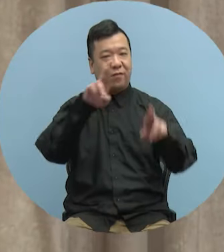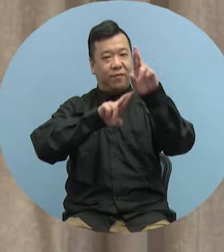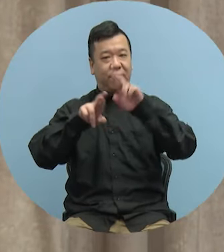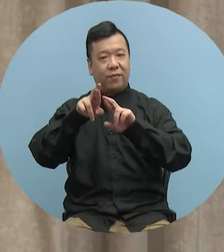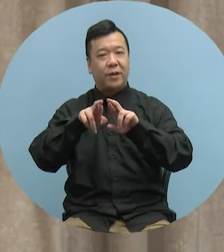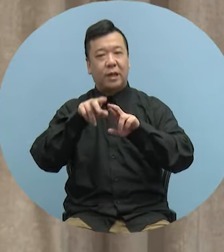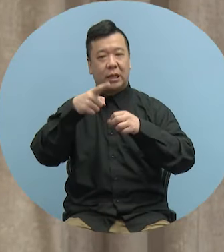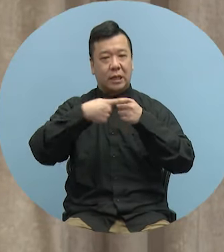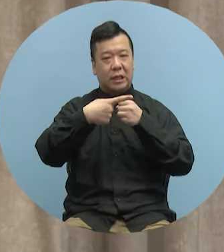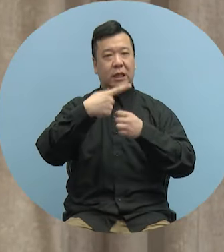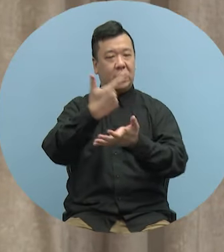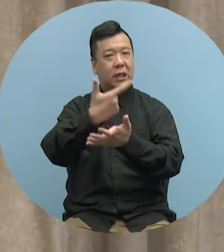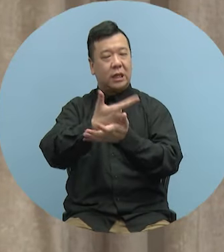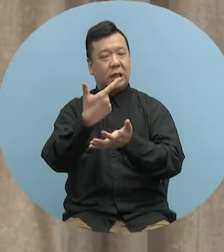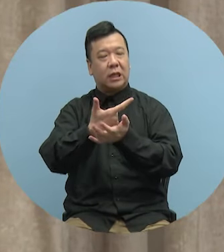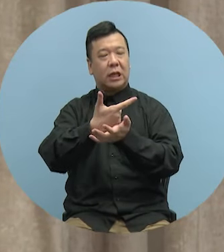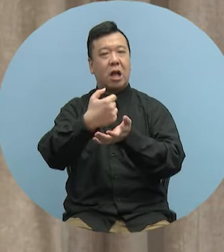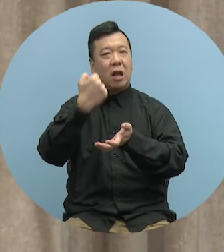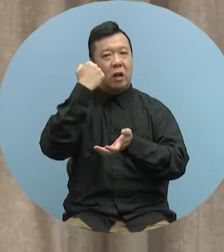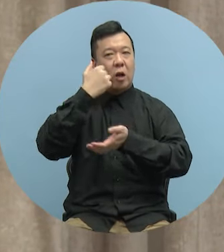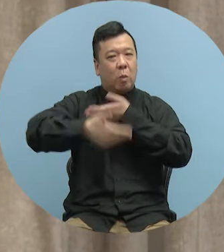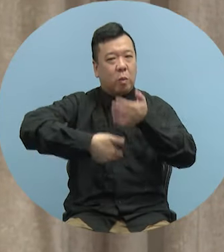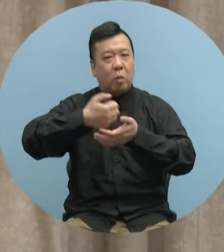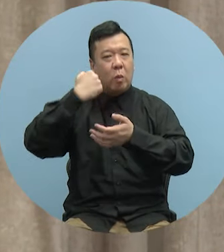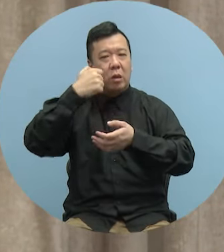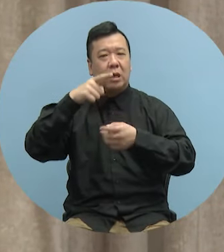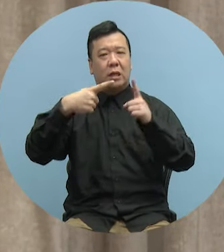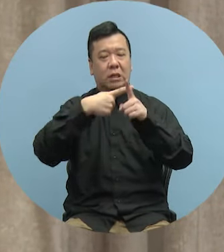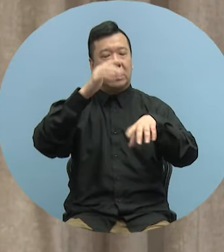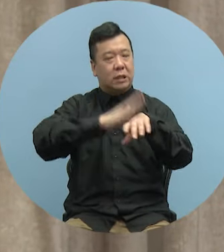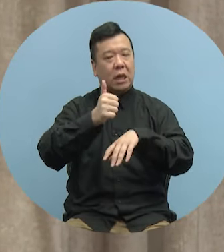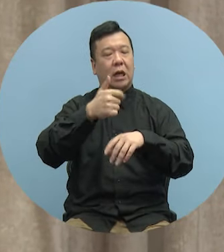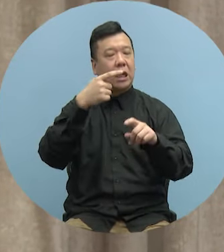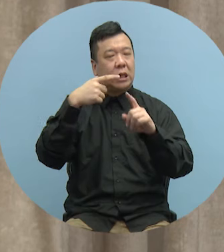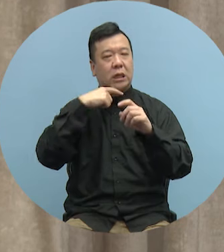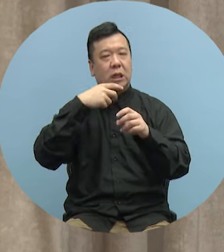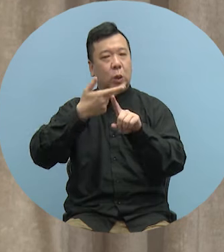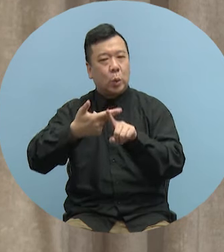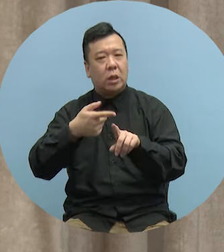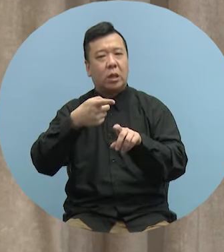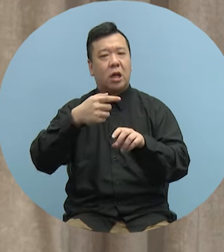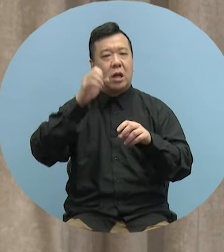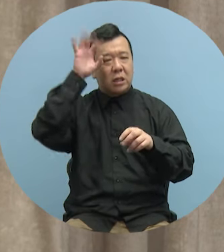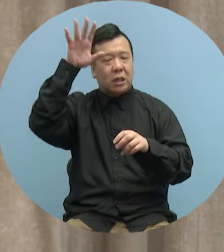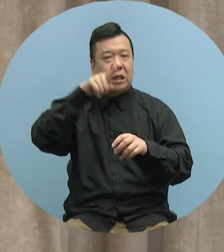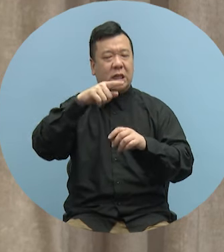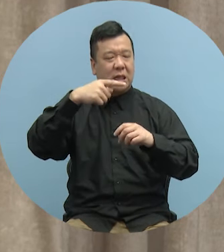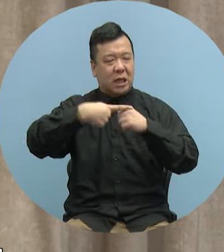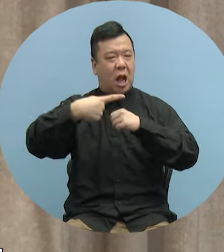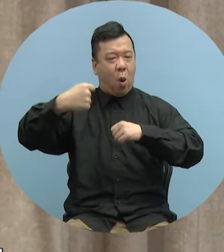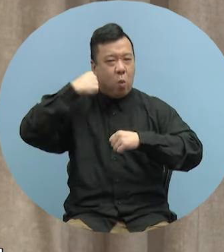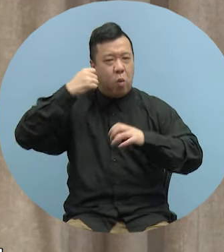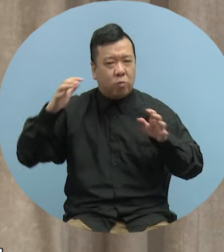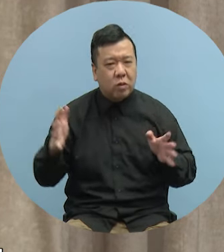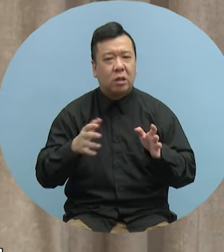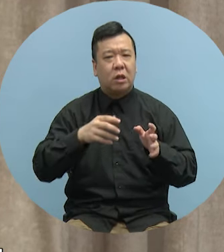科技是第一生产力，人才是第一资源，创新是第一动力。特